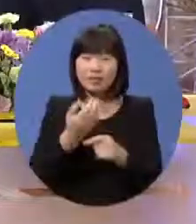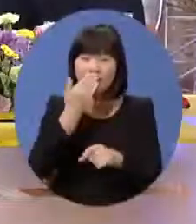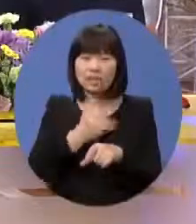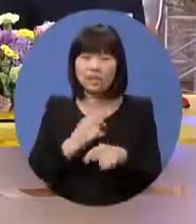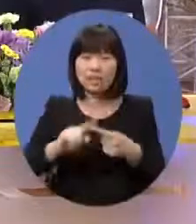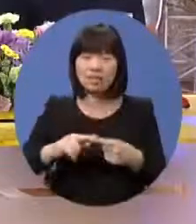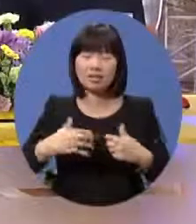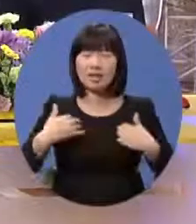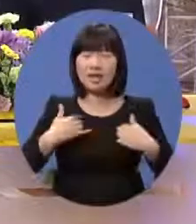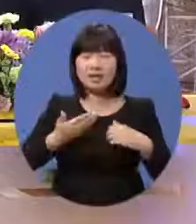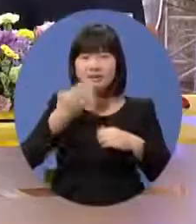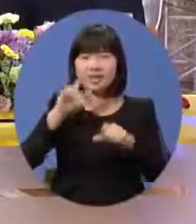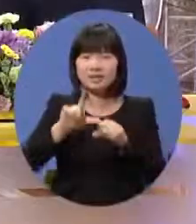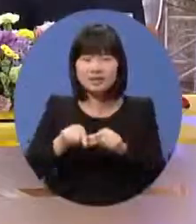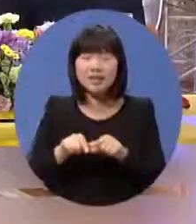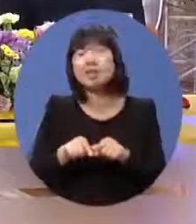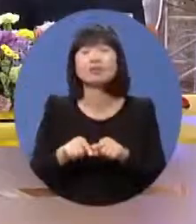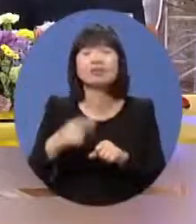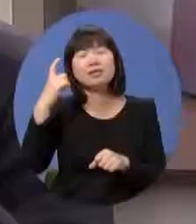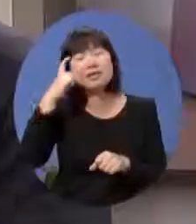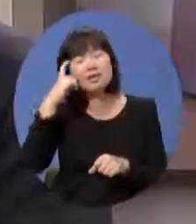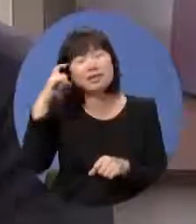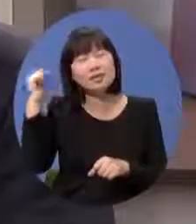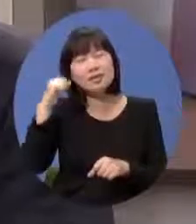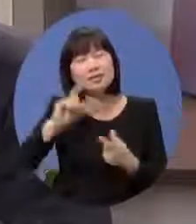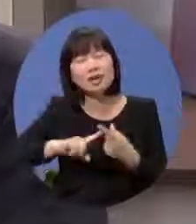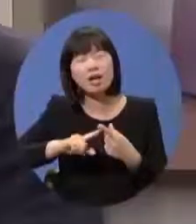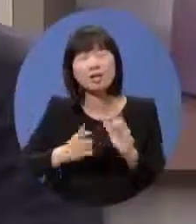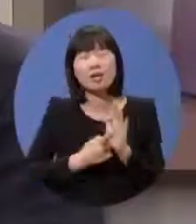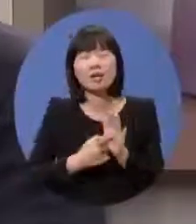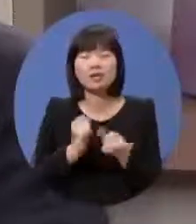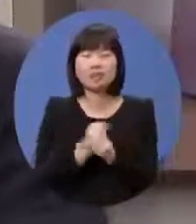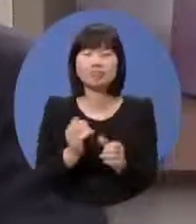즐거운 식사 시간을 이미지를 생각하시고 그걸 갖다 태연하게 실행을 해야 됩니다.